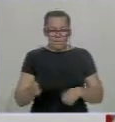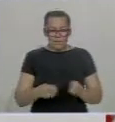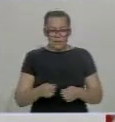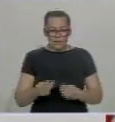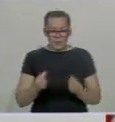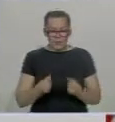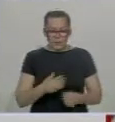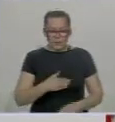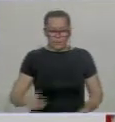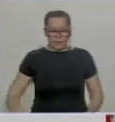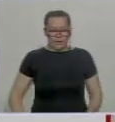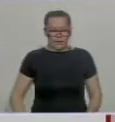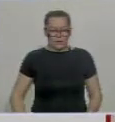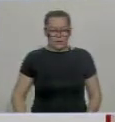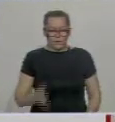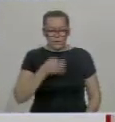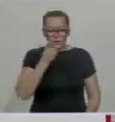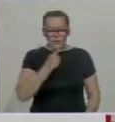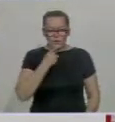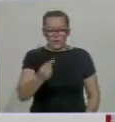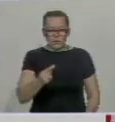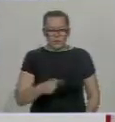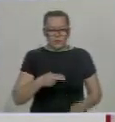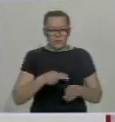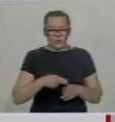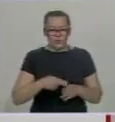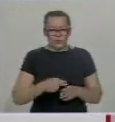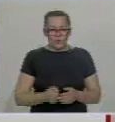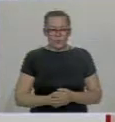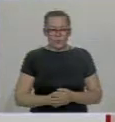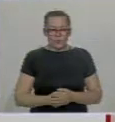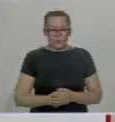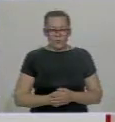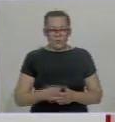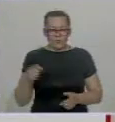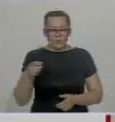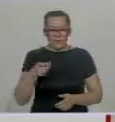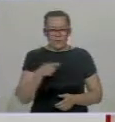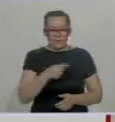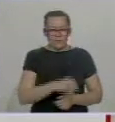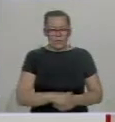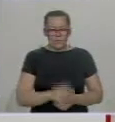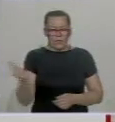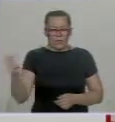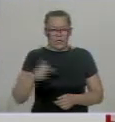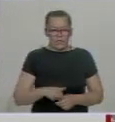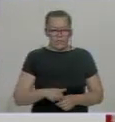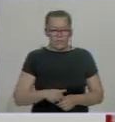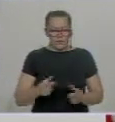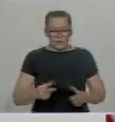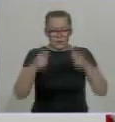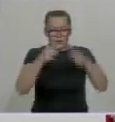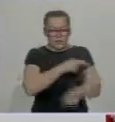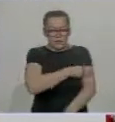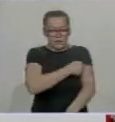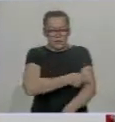primăriei. Vă dau exemplu, medicul de la infecțioase a venit în unitate,